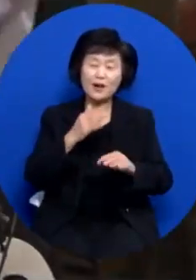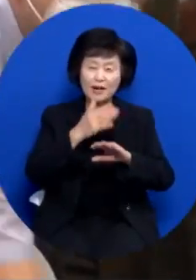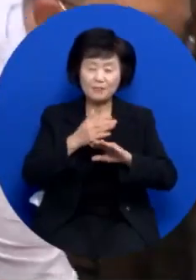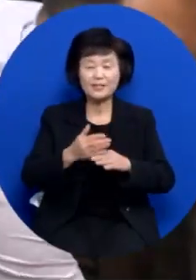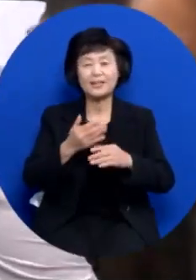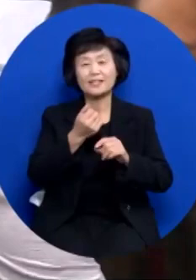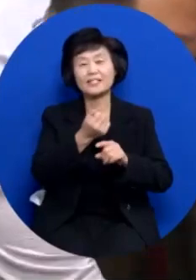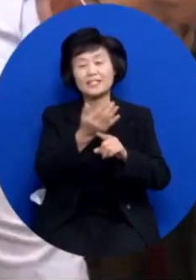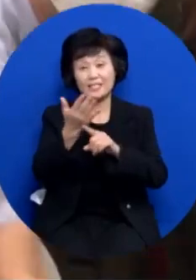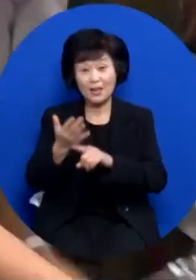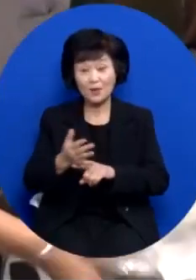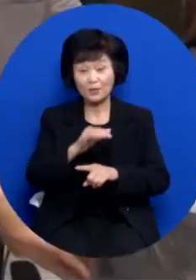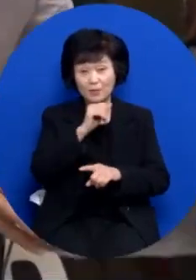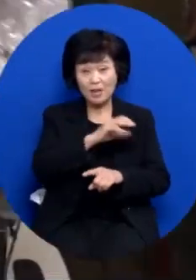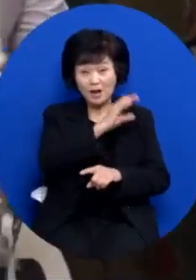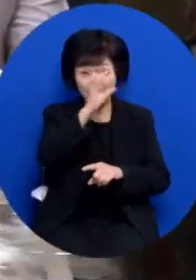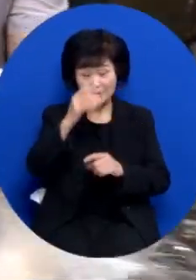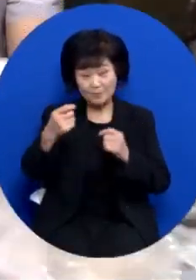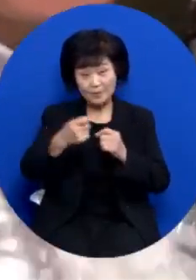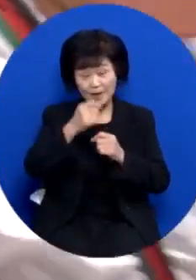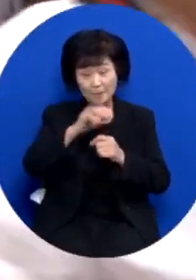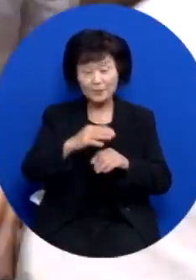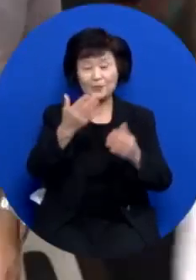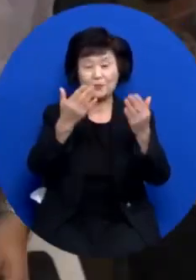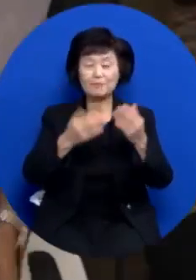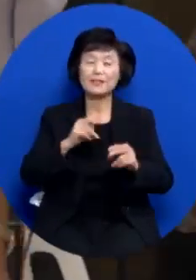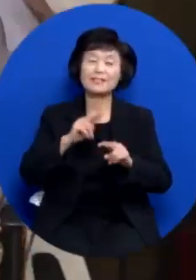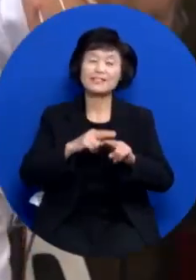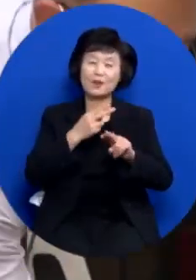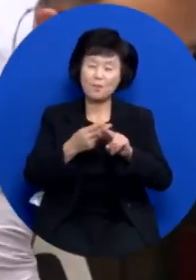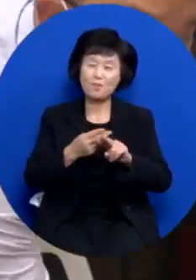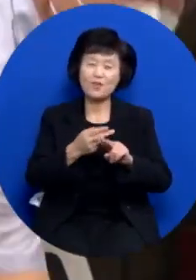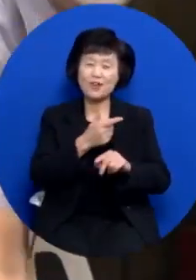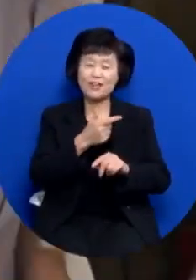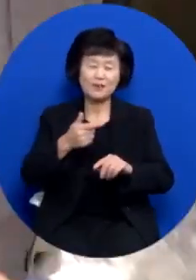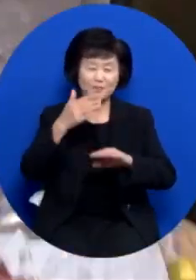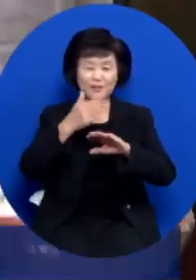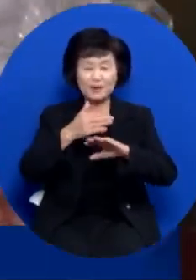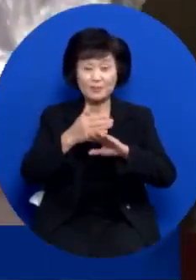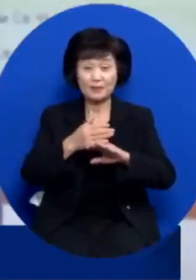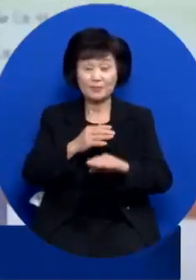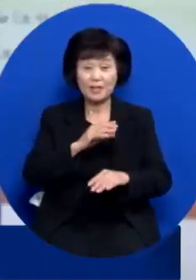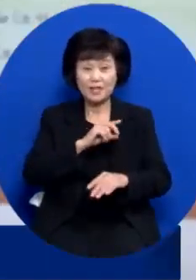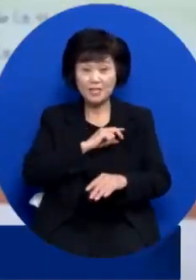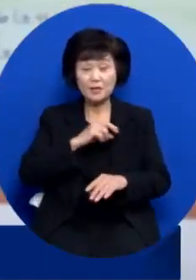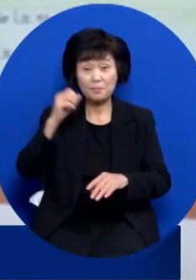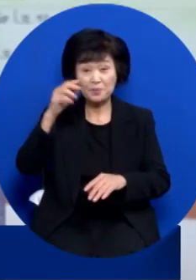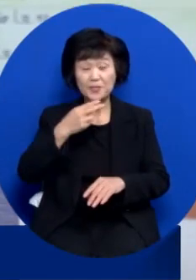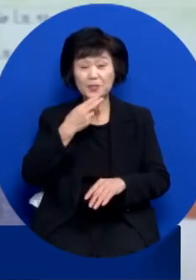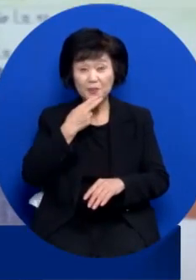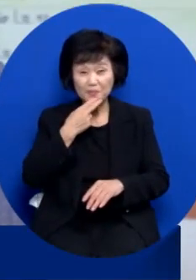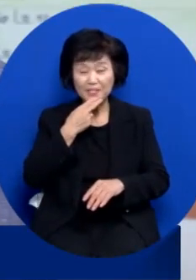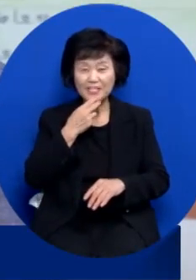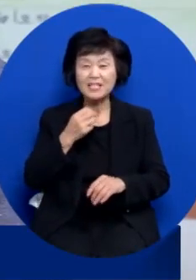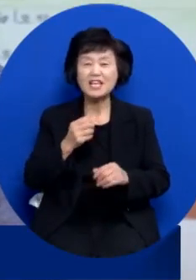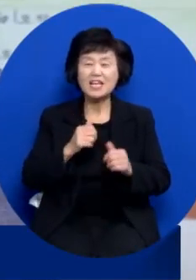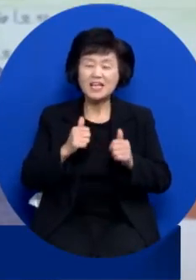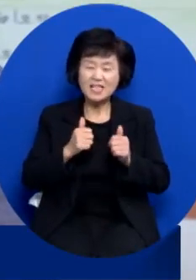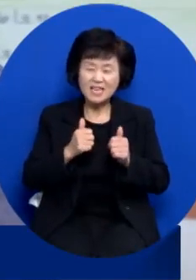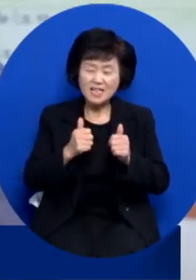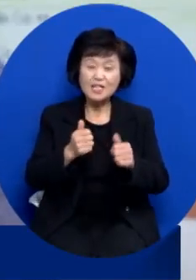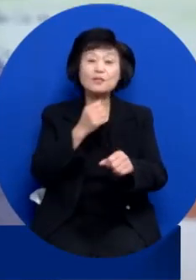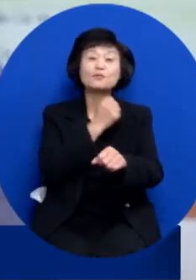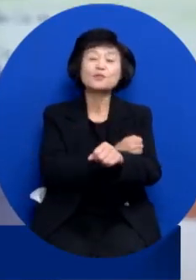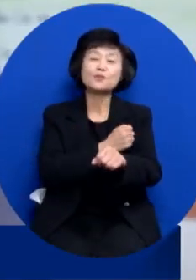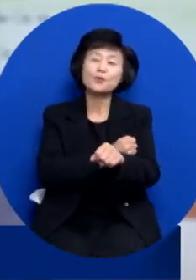크리스마스를 앞두고 받아가는 첫 선물이기에 그 의미가 더 큽니다. 이름 없이 빚도 없이 진짜 열심히 수고하는